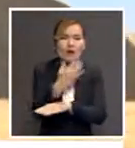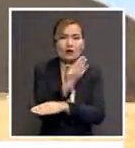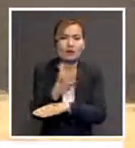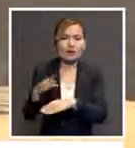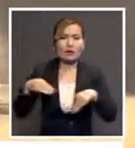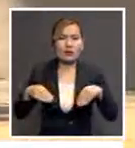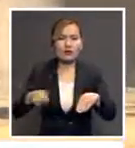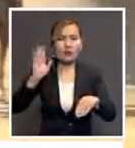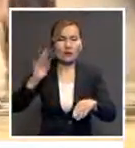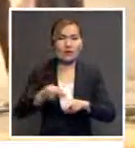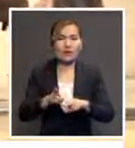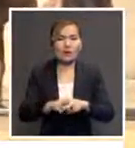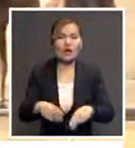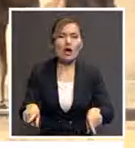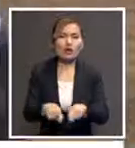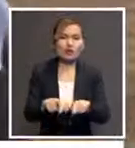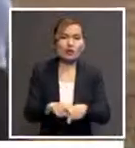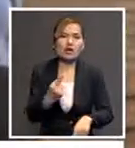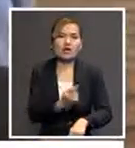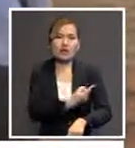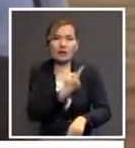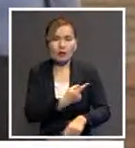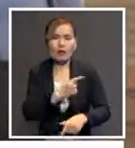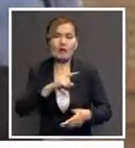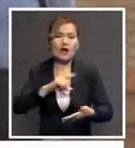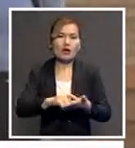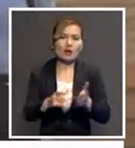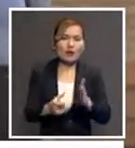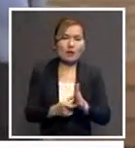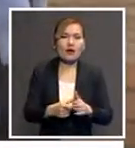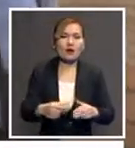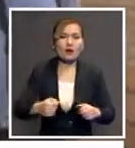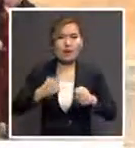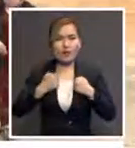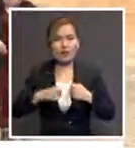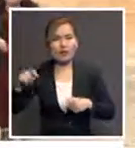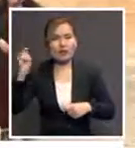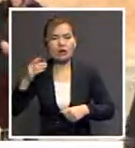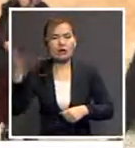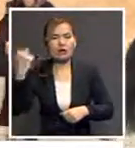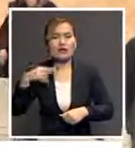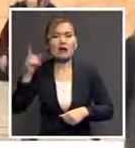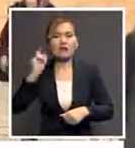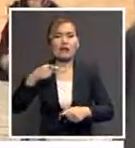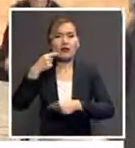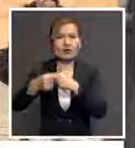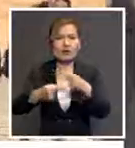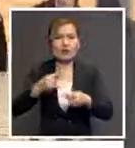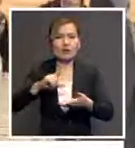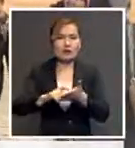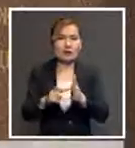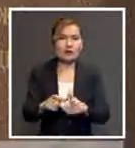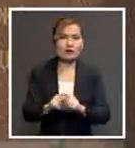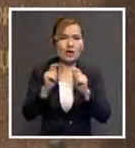орта ғасырлық кейіптегі шеберхана, шығыс моншасы болады. Туристер ескі қалашықтың орнын бағзы замандағы соқпақтармен жаяу жүріп